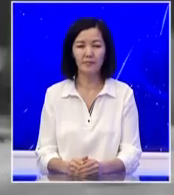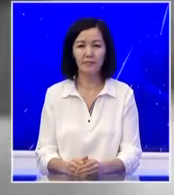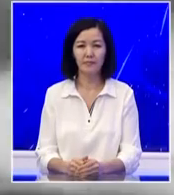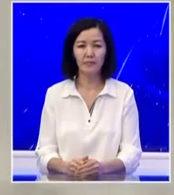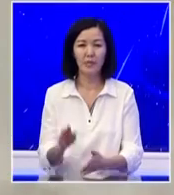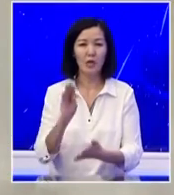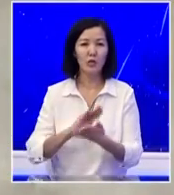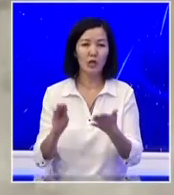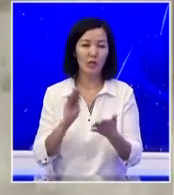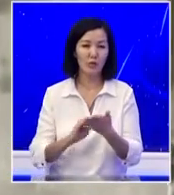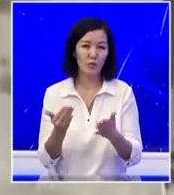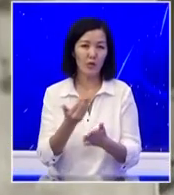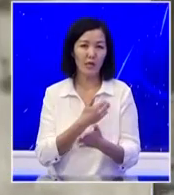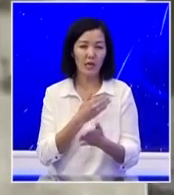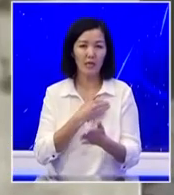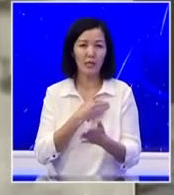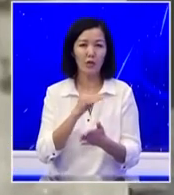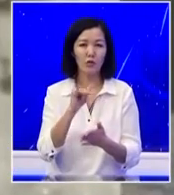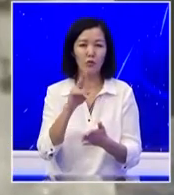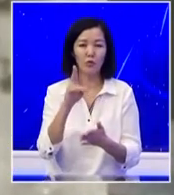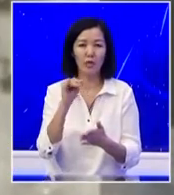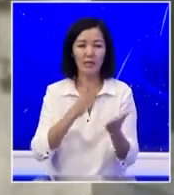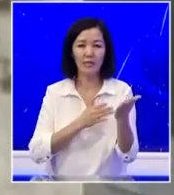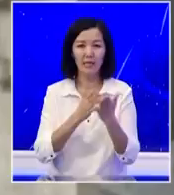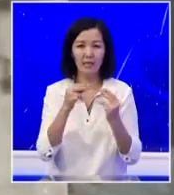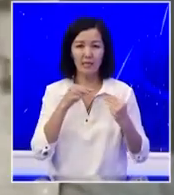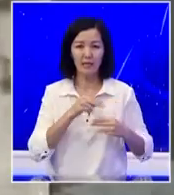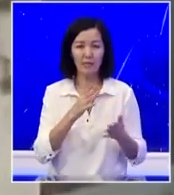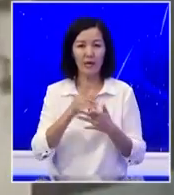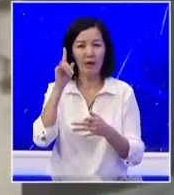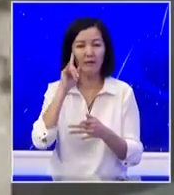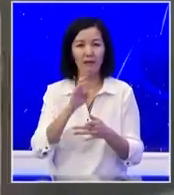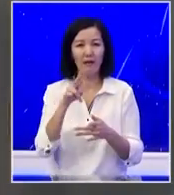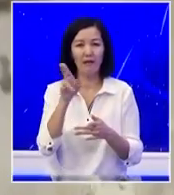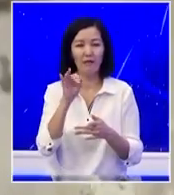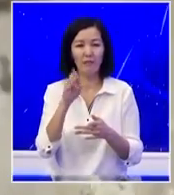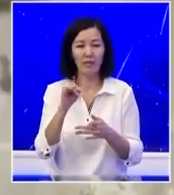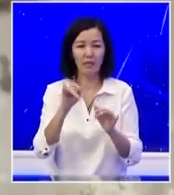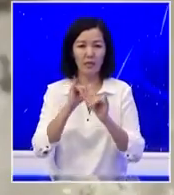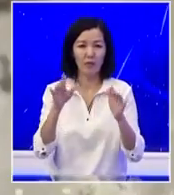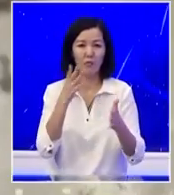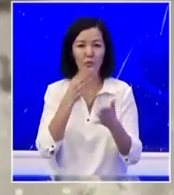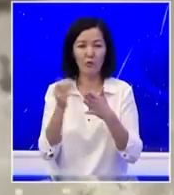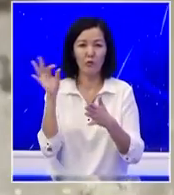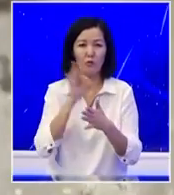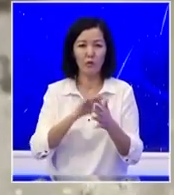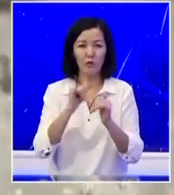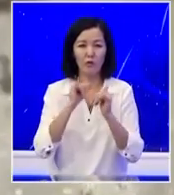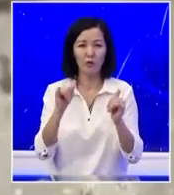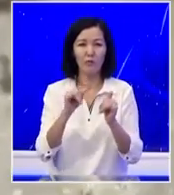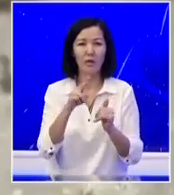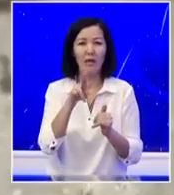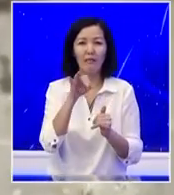Жазуға бейім болып, журналистика саласына араласады. Өмір жолында қазақ әдебиетінің дамуына өзіндік үлес қосып, детективті